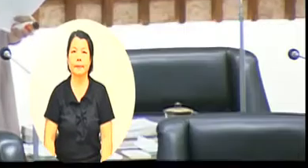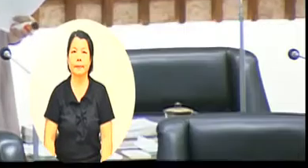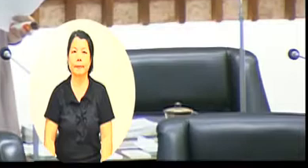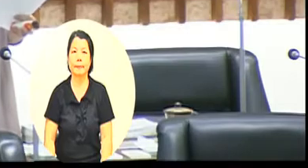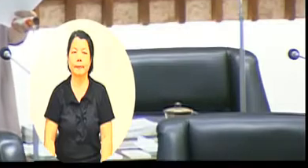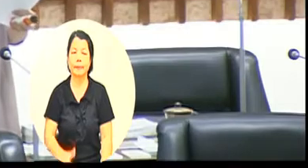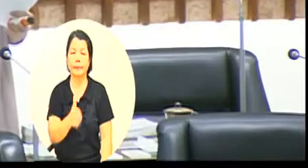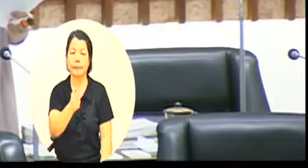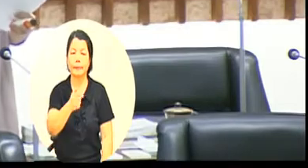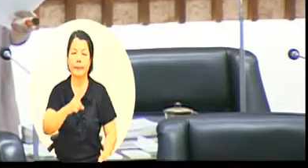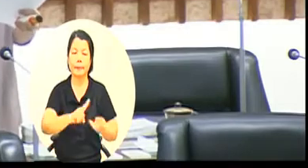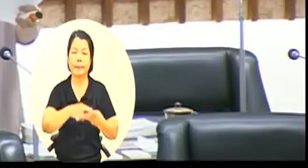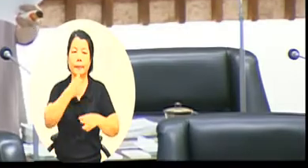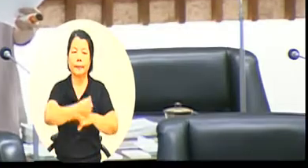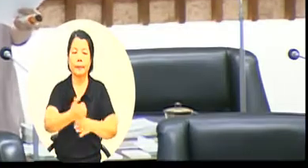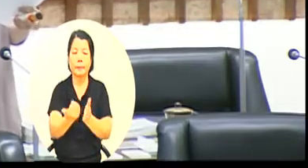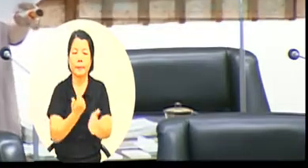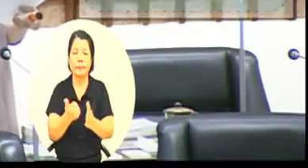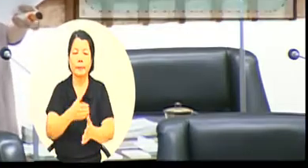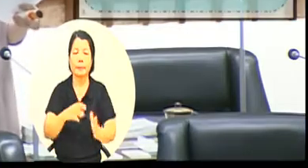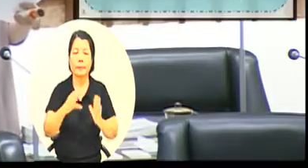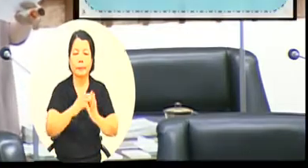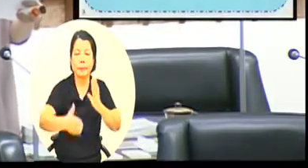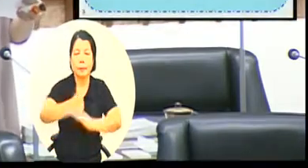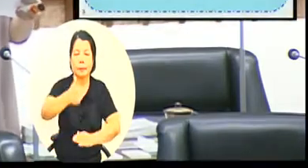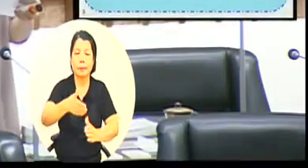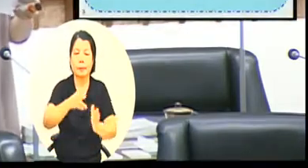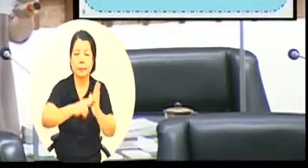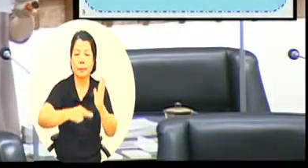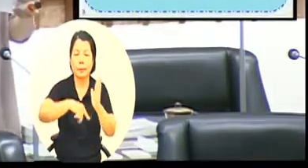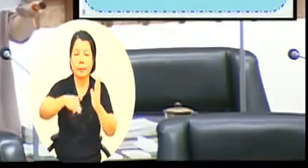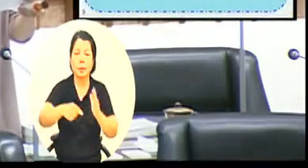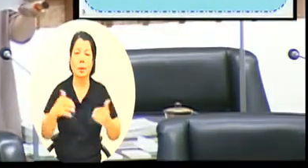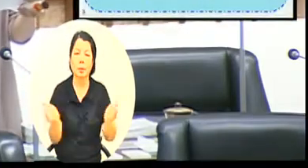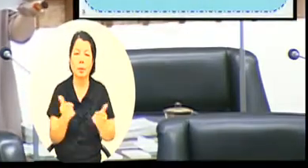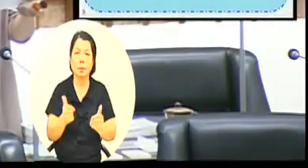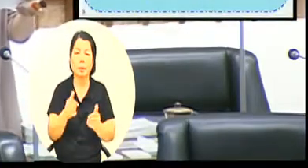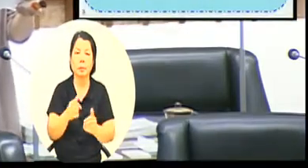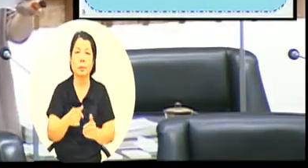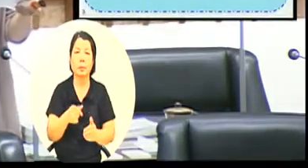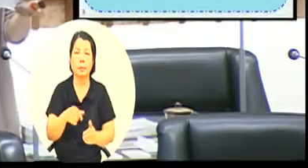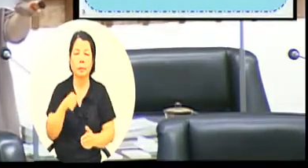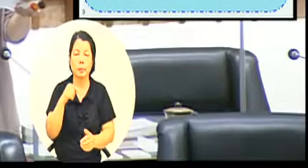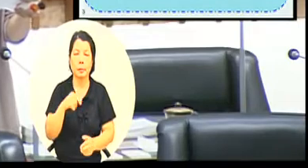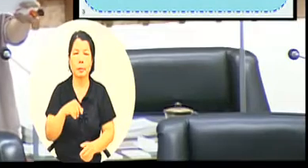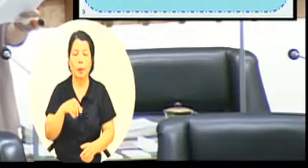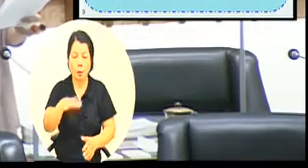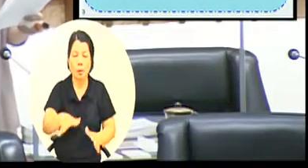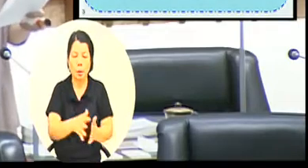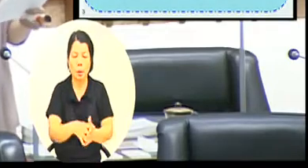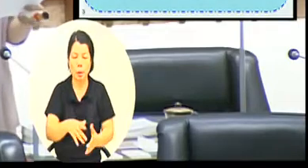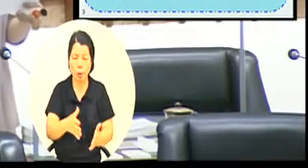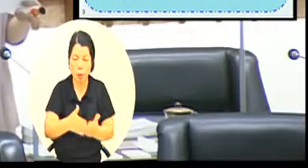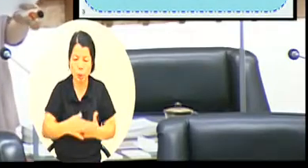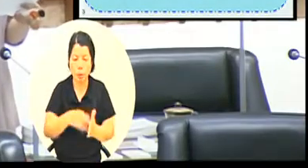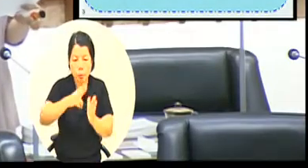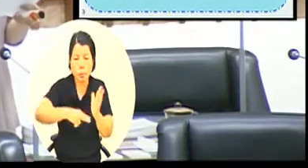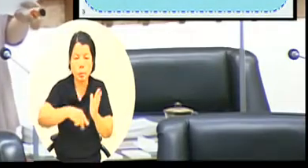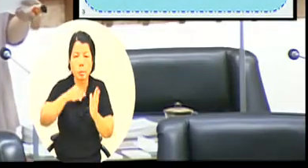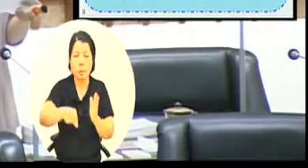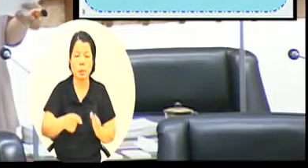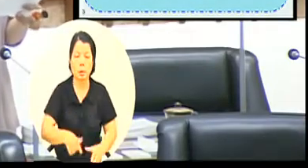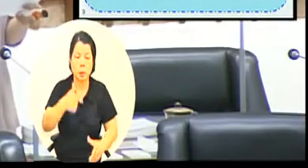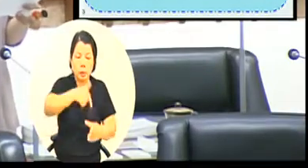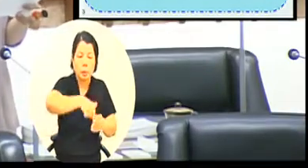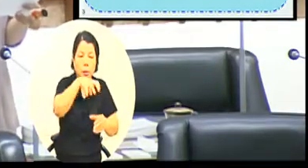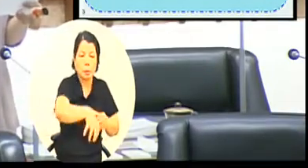谢谢主席哦。刚刚那个局长有提到说这个问题点哦，那刚刚你有提抓出来，就是说我们加油